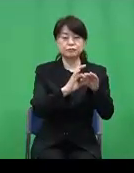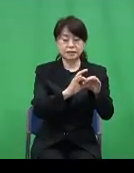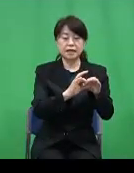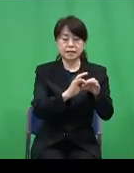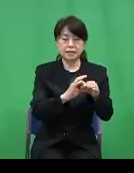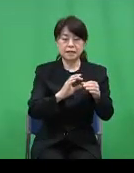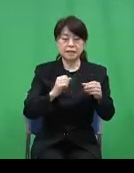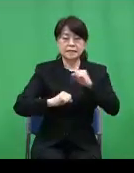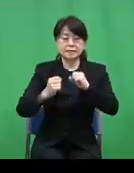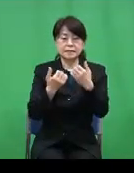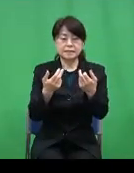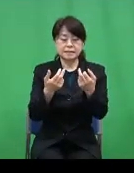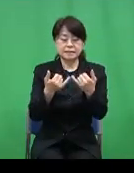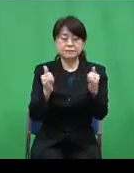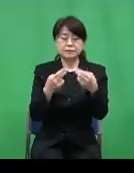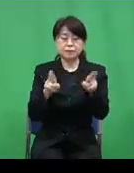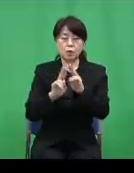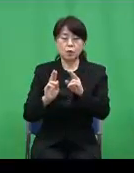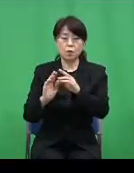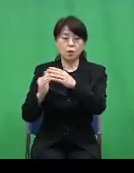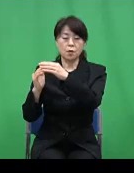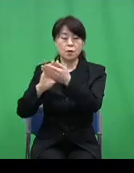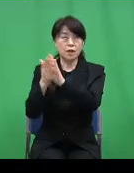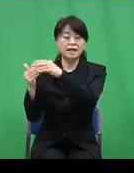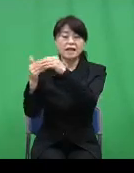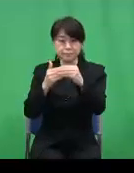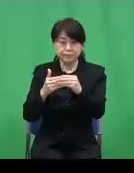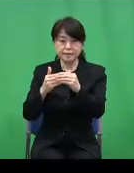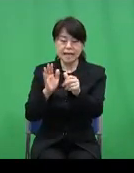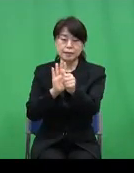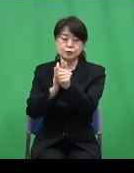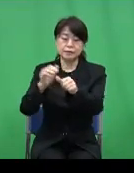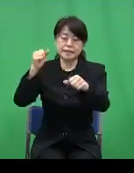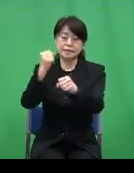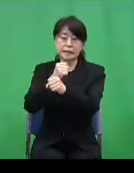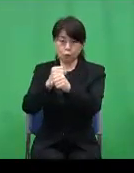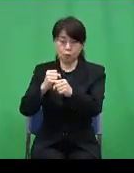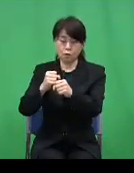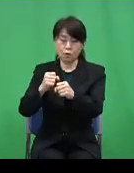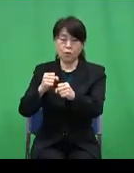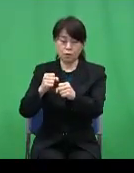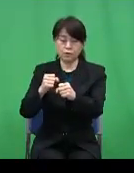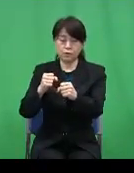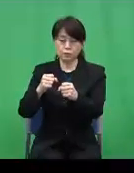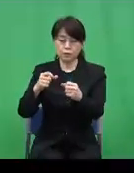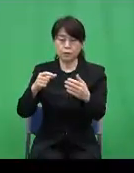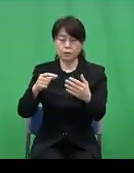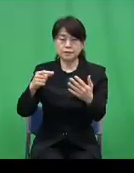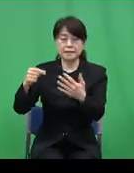まあ、推薦候補の選考作業が進められていて、まあ、なかなかその決着の時期がちょっとなかなか見通せ